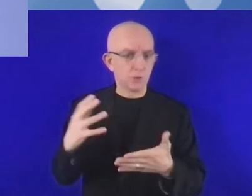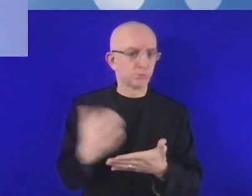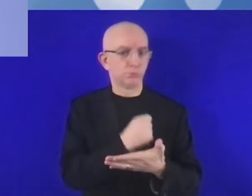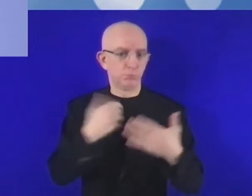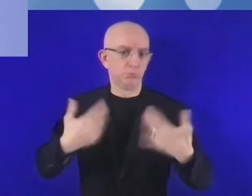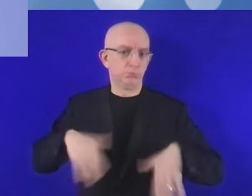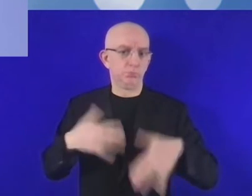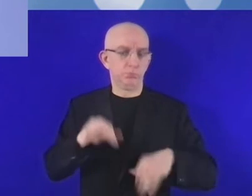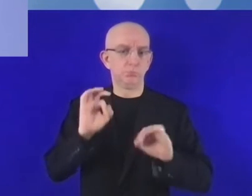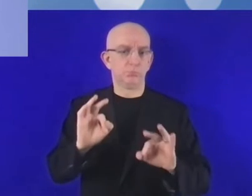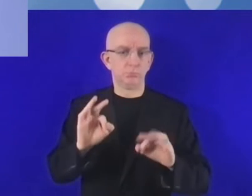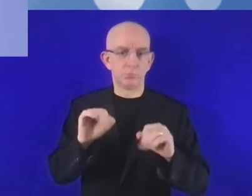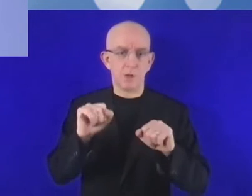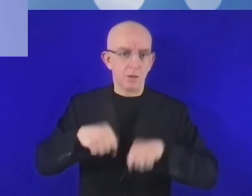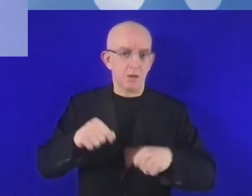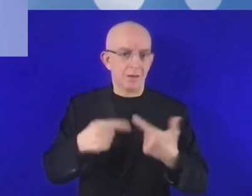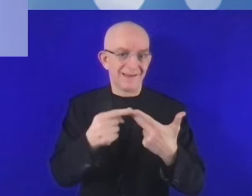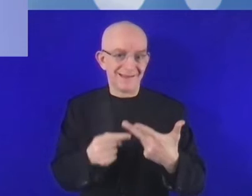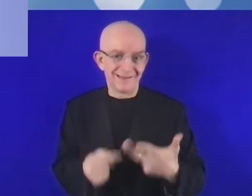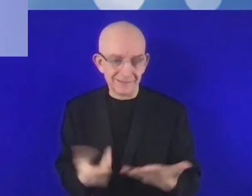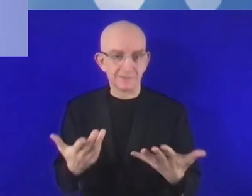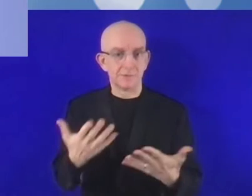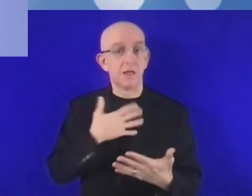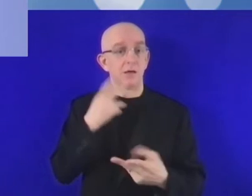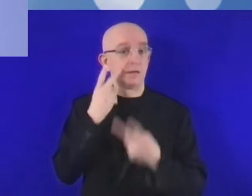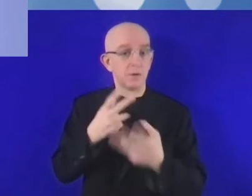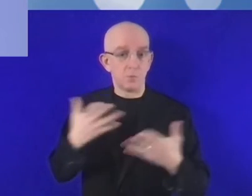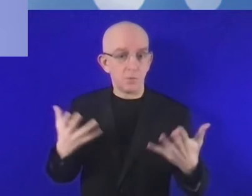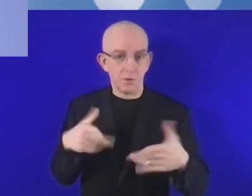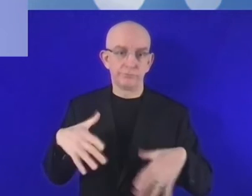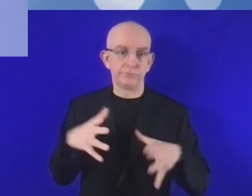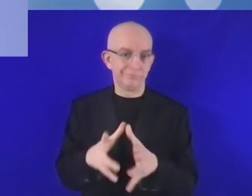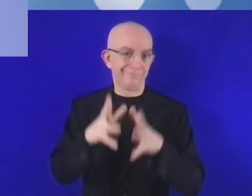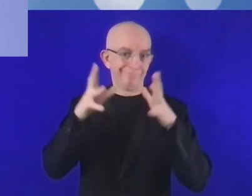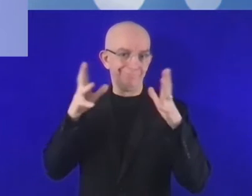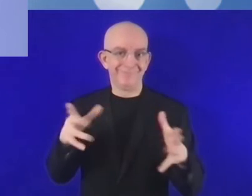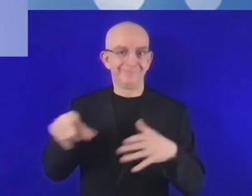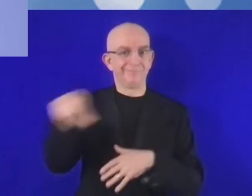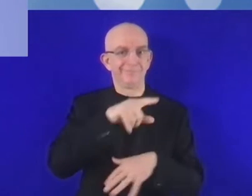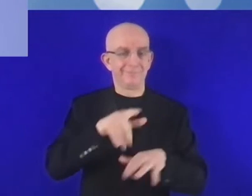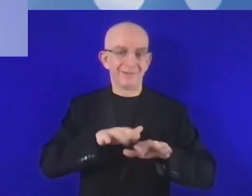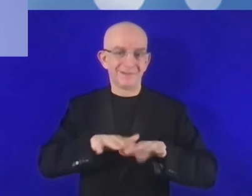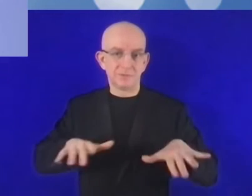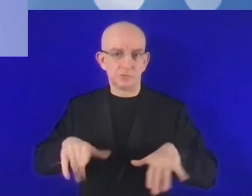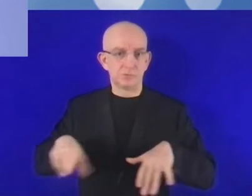всего, это большой разрыв, цифровой разрыв между Европой и другими